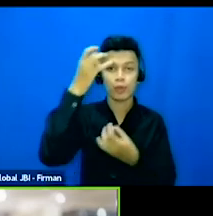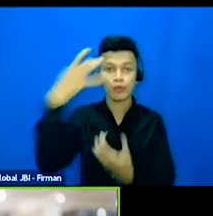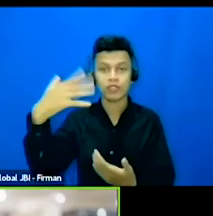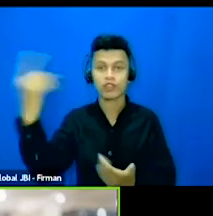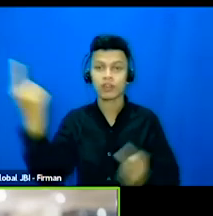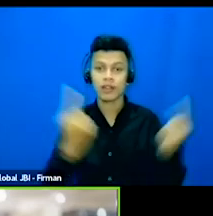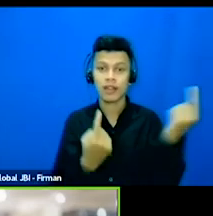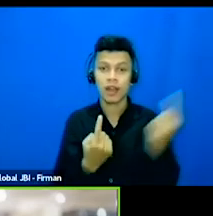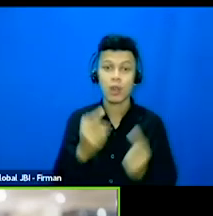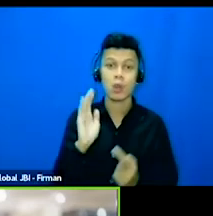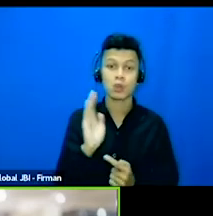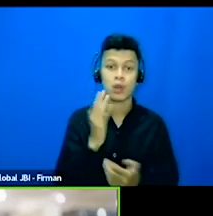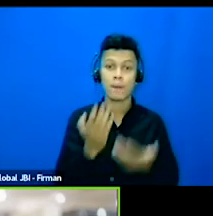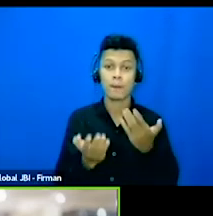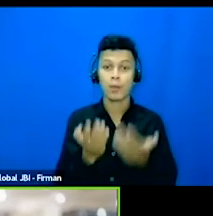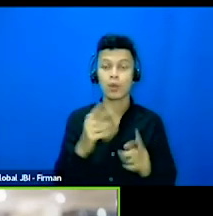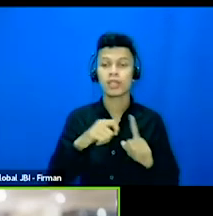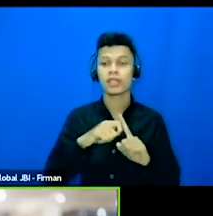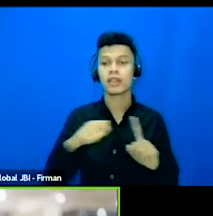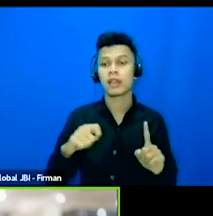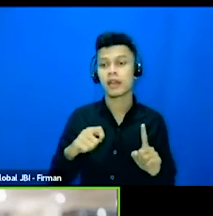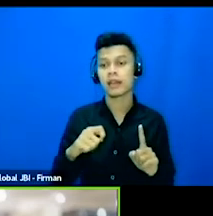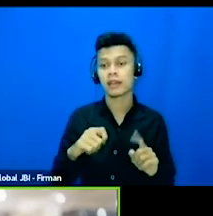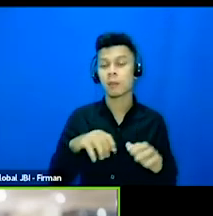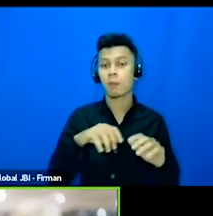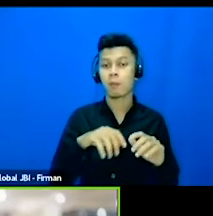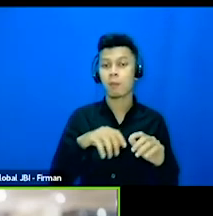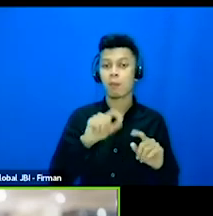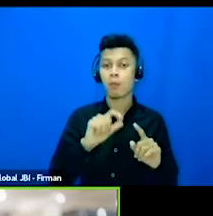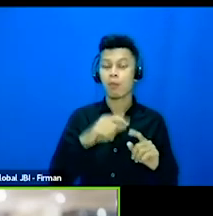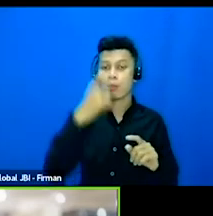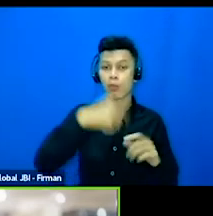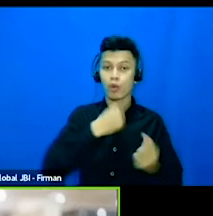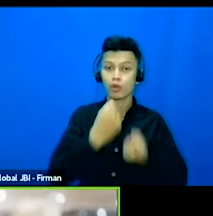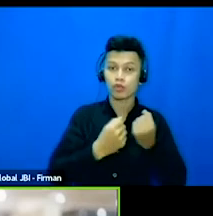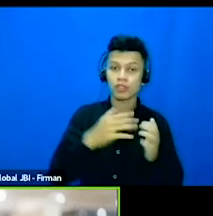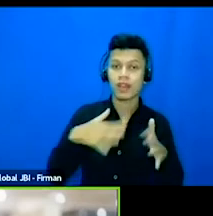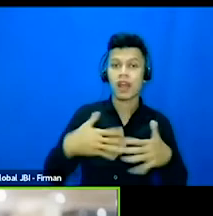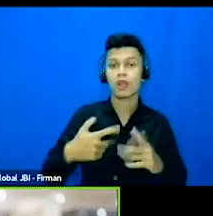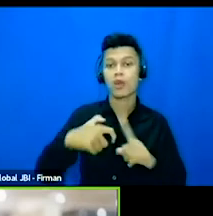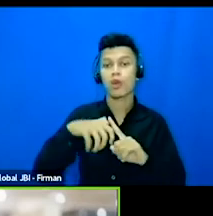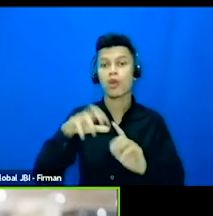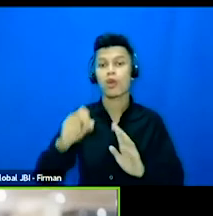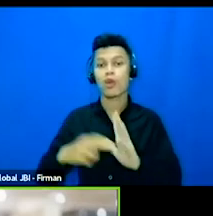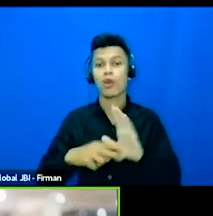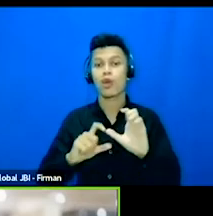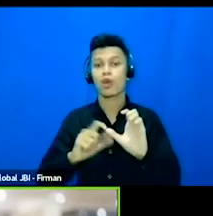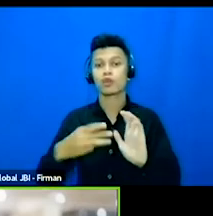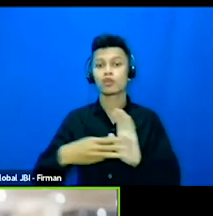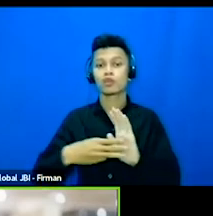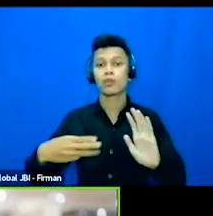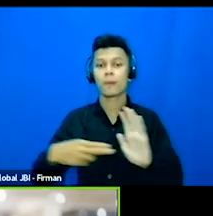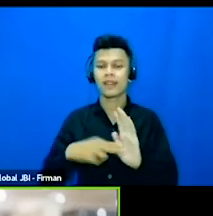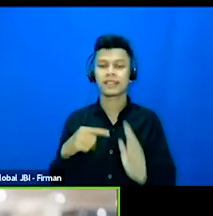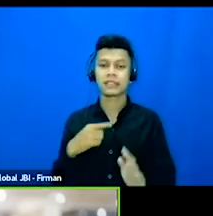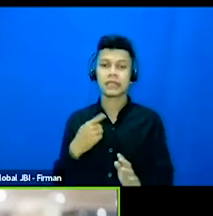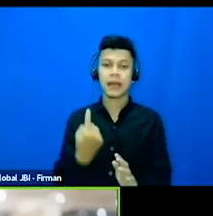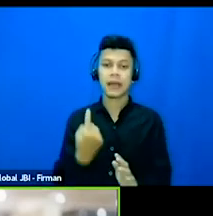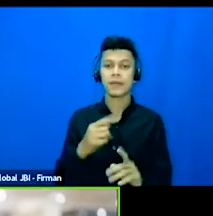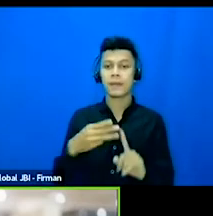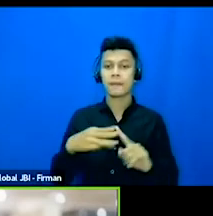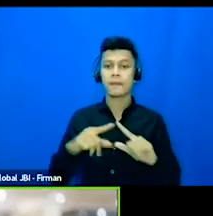hadir di sini mungkin dari sisi produsen maupun dengan konsumennya nah kami dari Bappenas ingin menyoroti